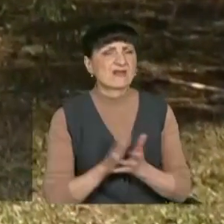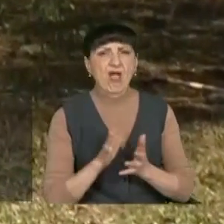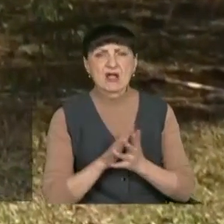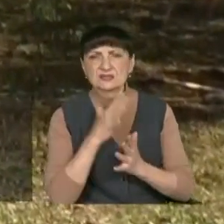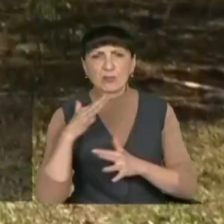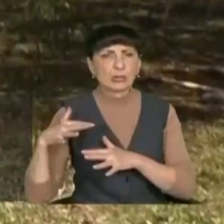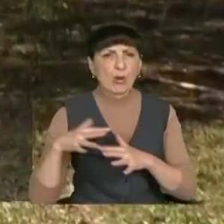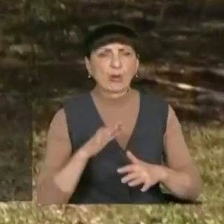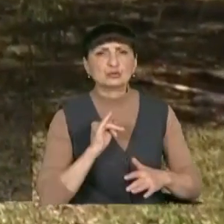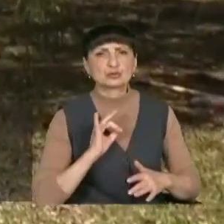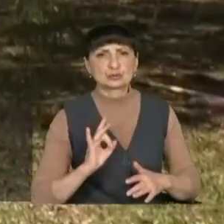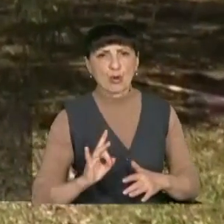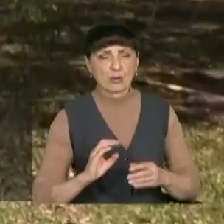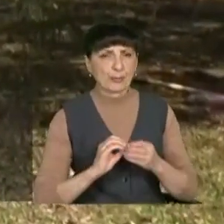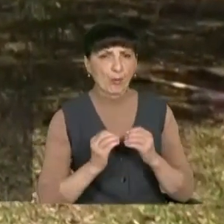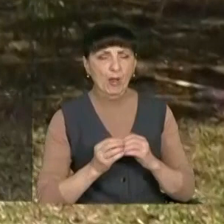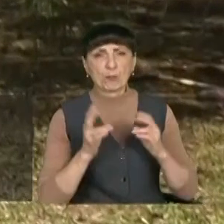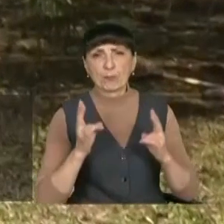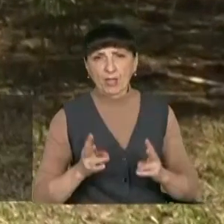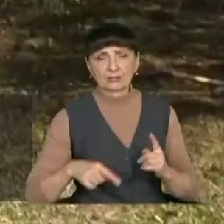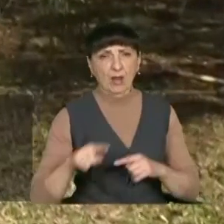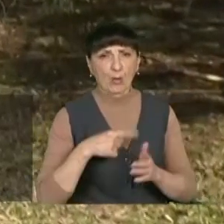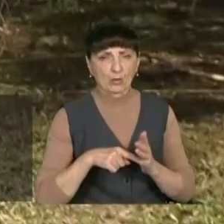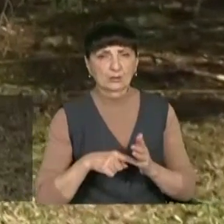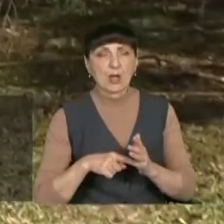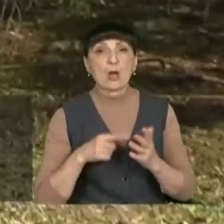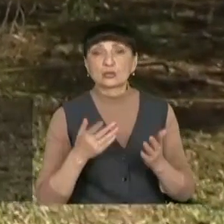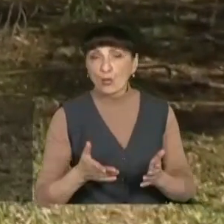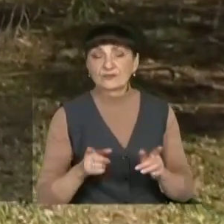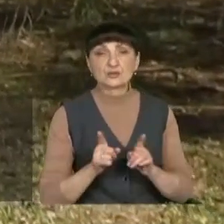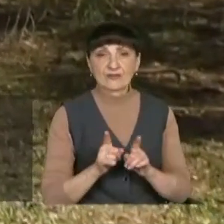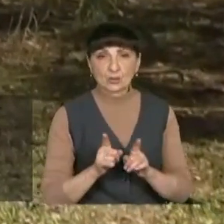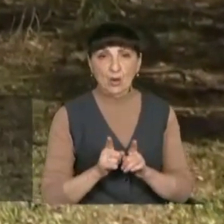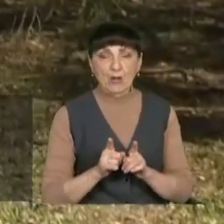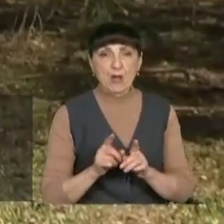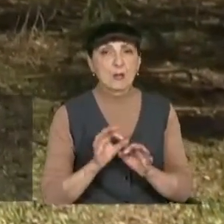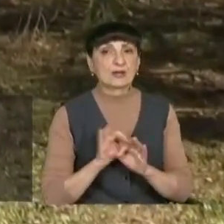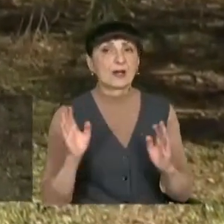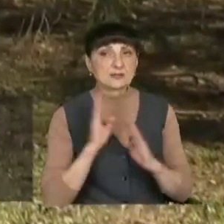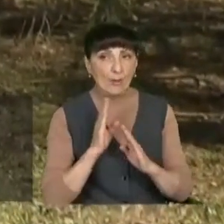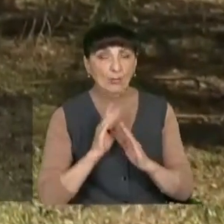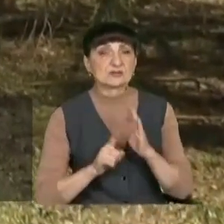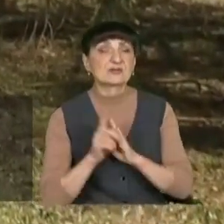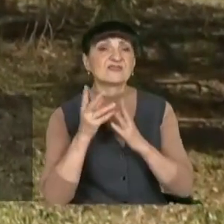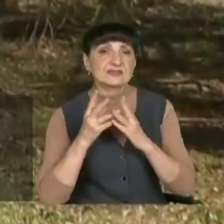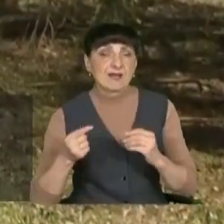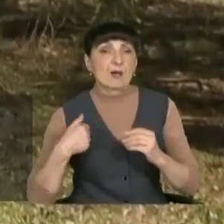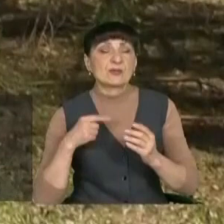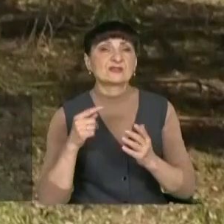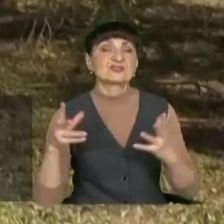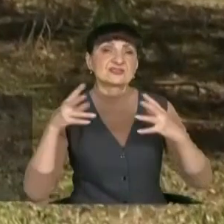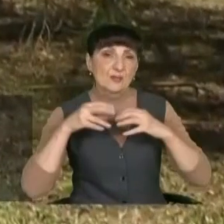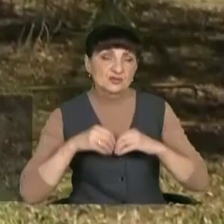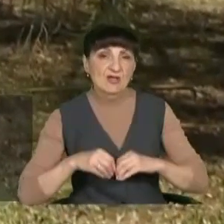много проблем и бед для города. Но тем не менее, прекрасная погода, наступает весна. Мы должны, думаю, сообща